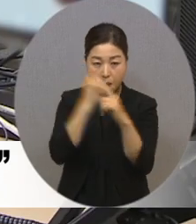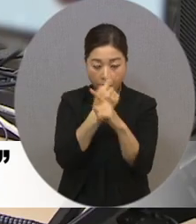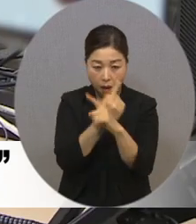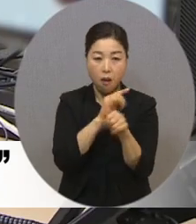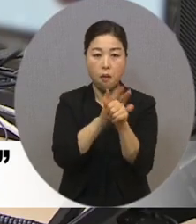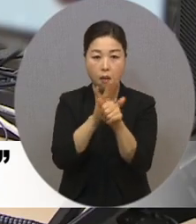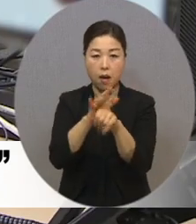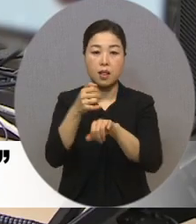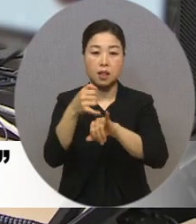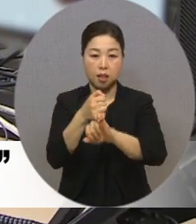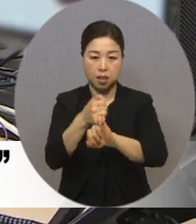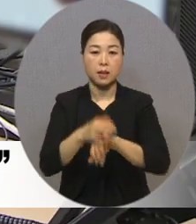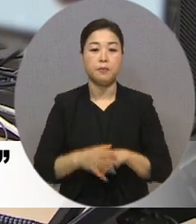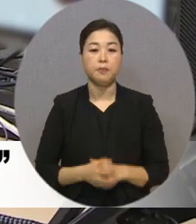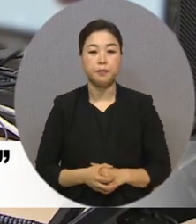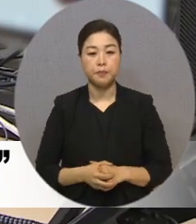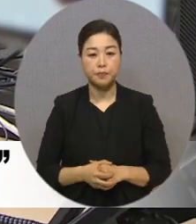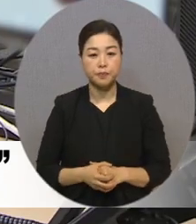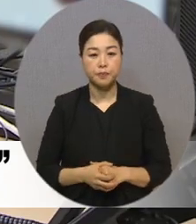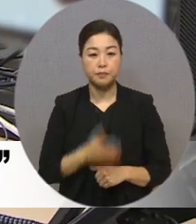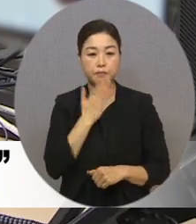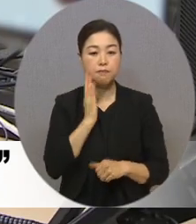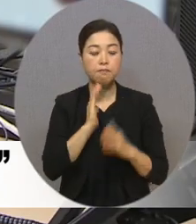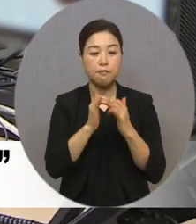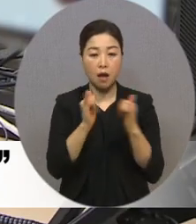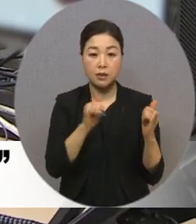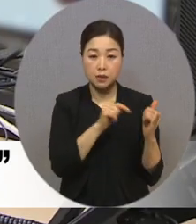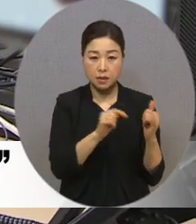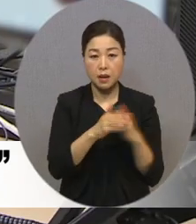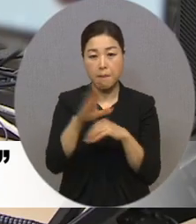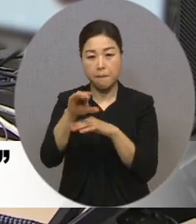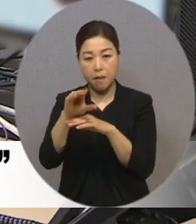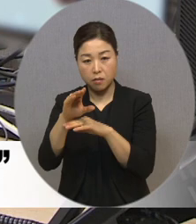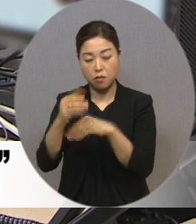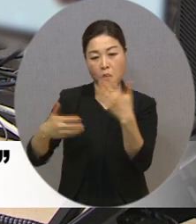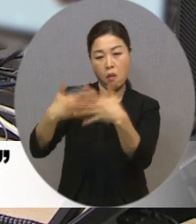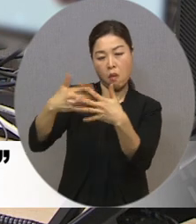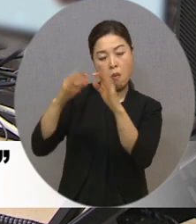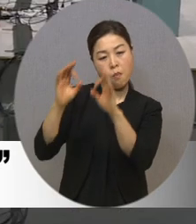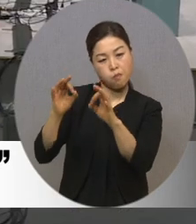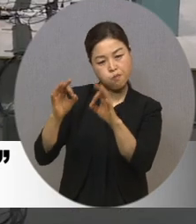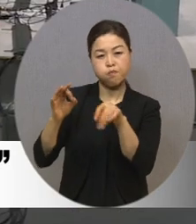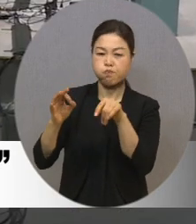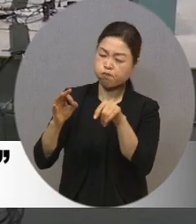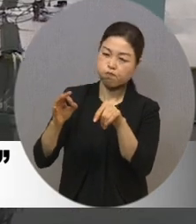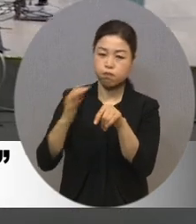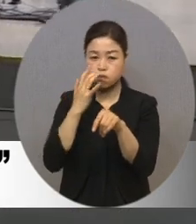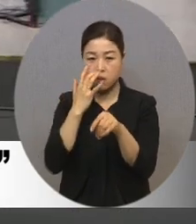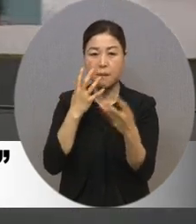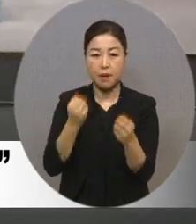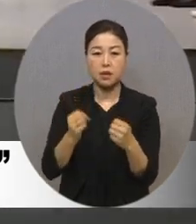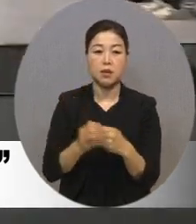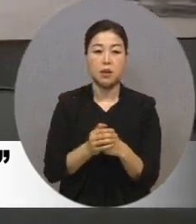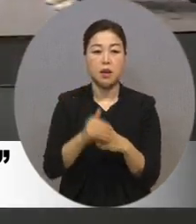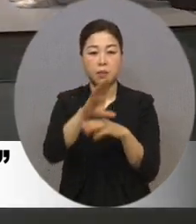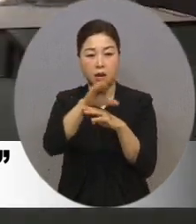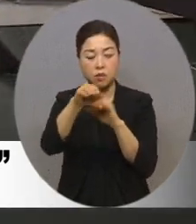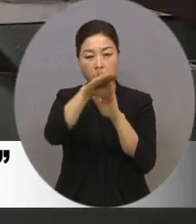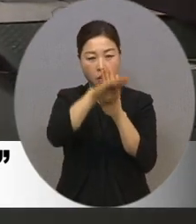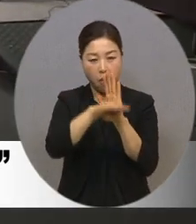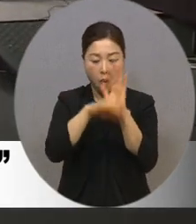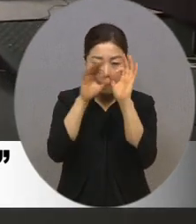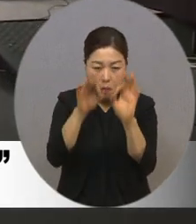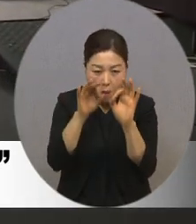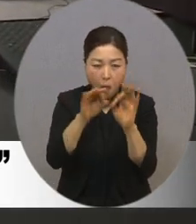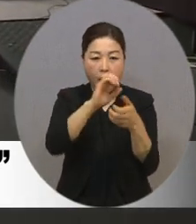도모하겠다고 밝혔습니다. 현재 농인들에게 방송 시청 환경은 매우 열악합니다. 방송 프로그램 편성 시간대의